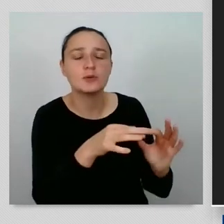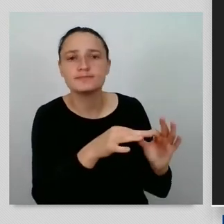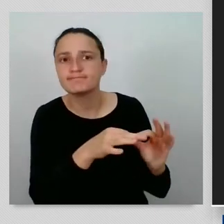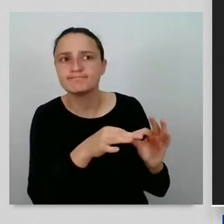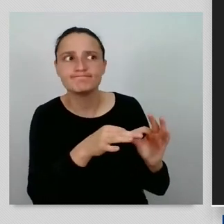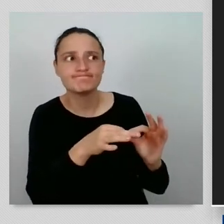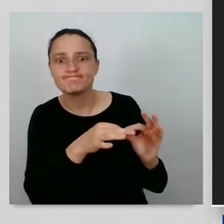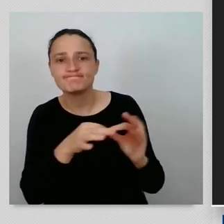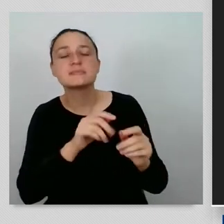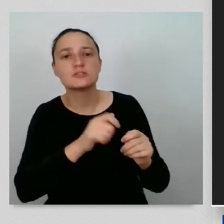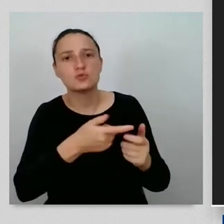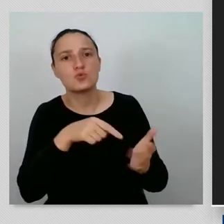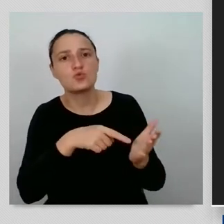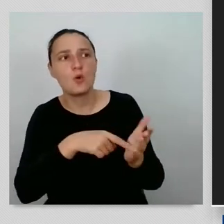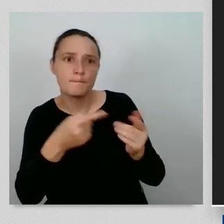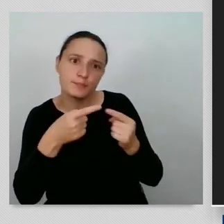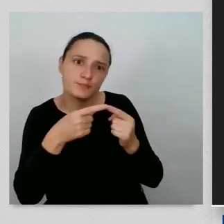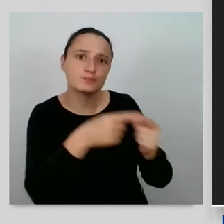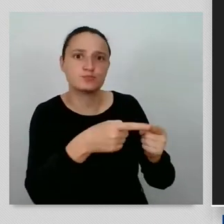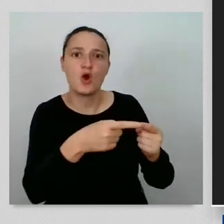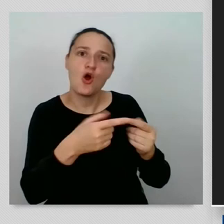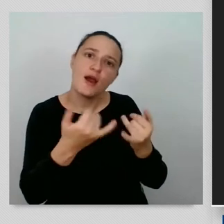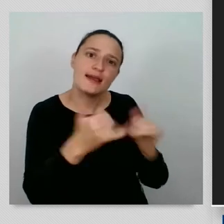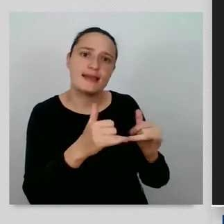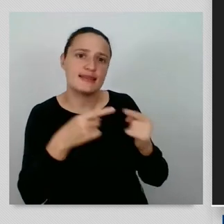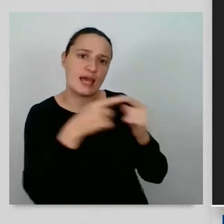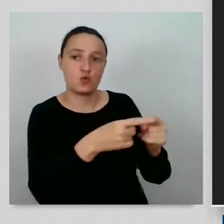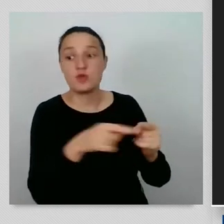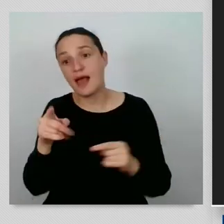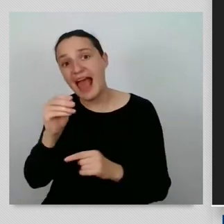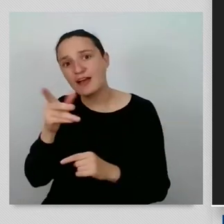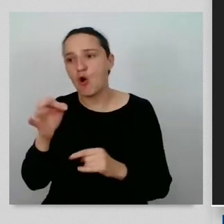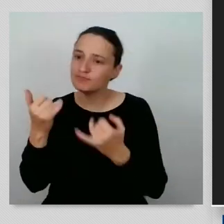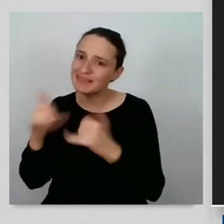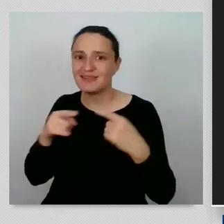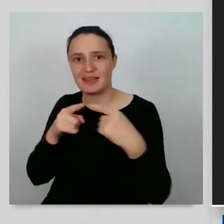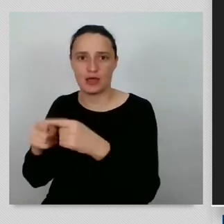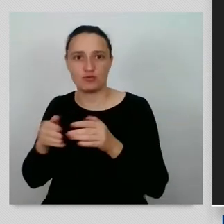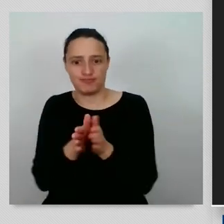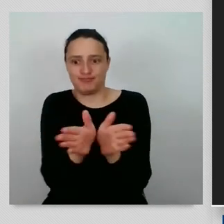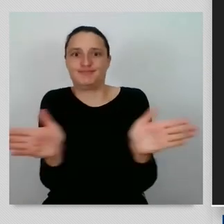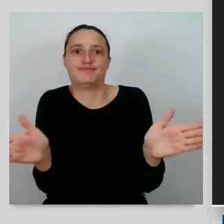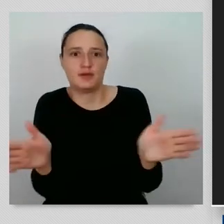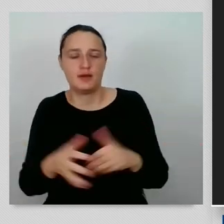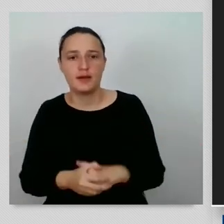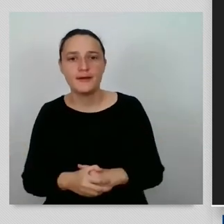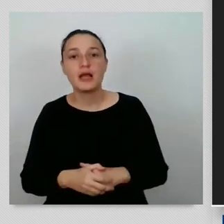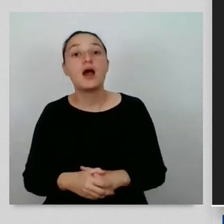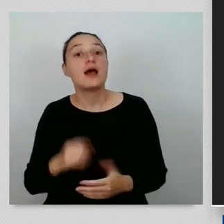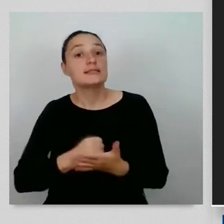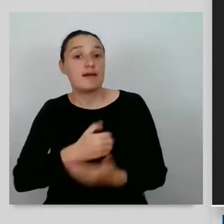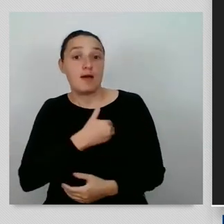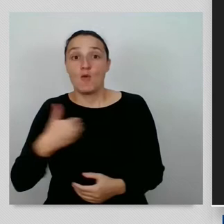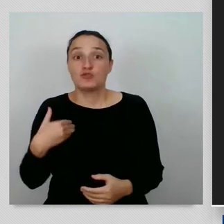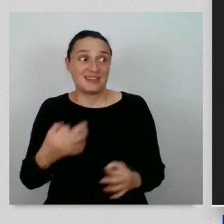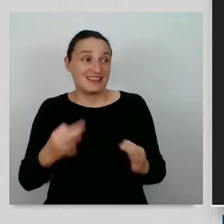są takimi wektorami o przeciwnych zwrotach. Trzeci element, już go wspomniałam, w kontekście polskim jesteśmy w czasie